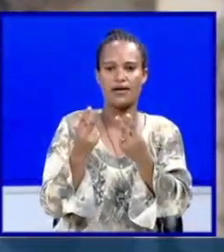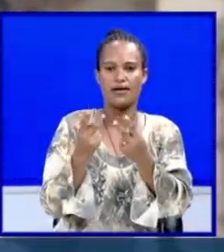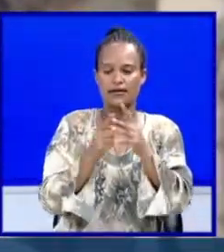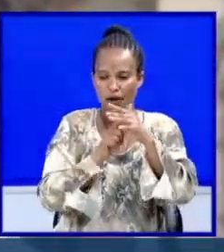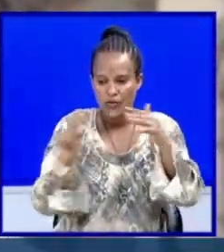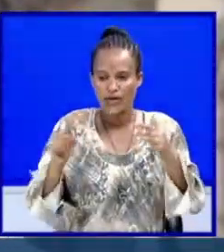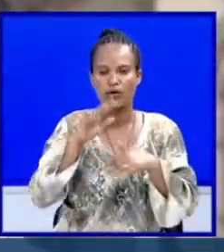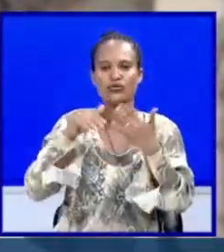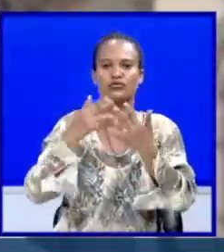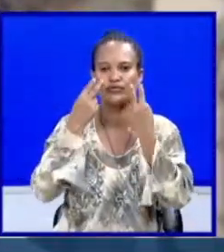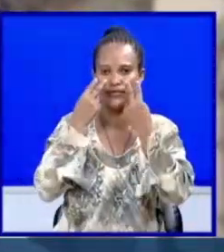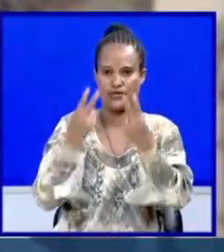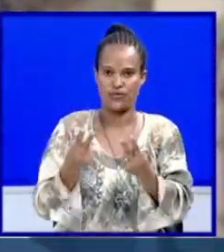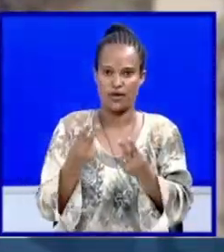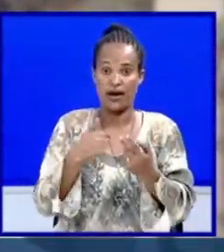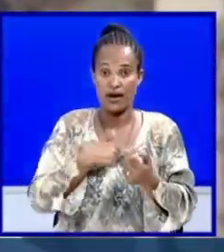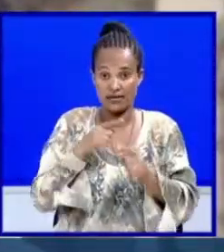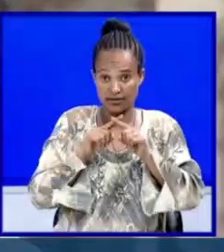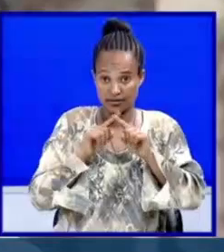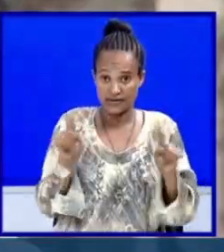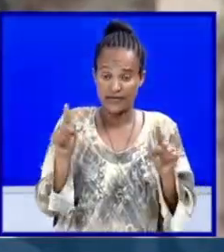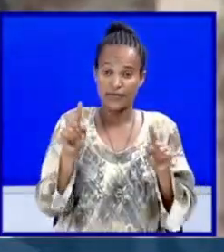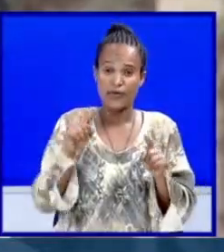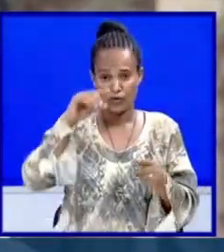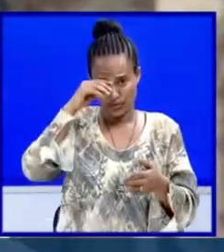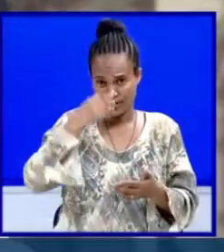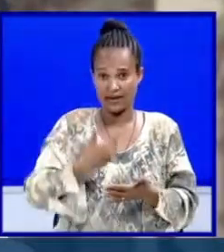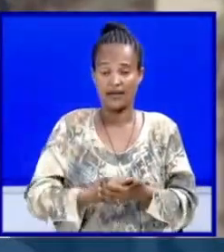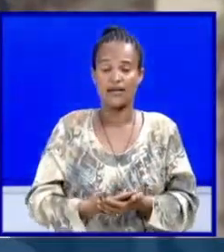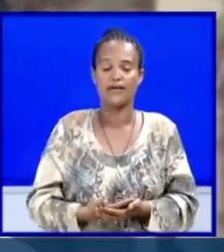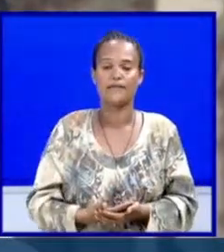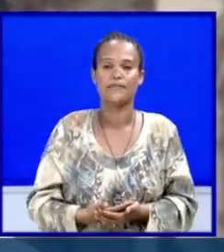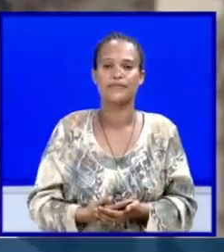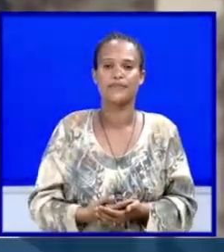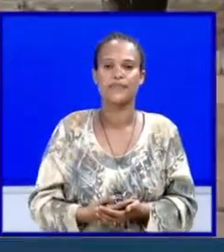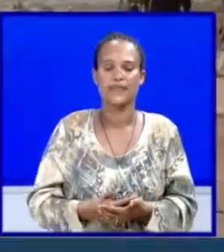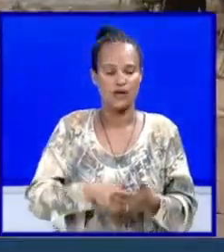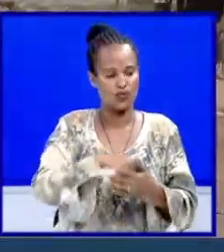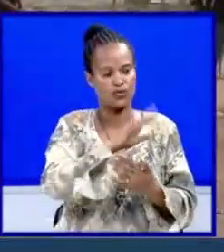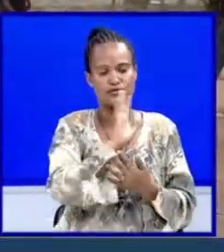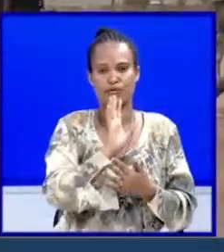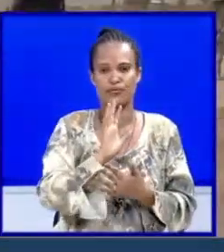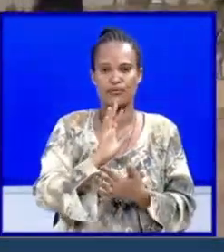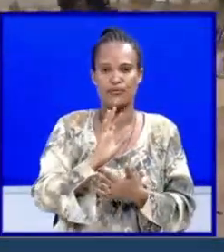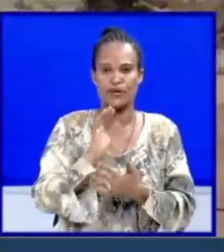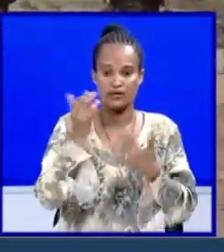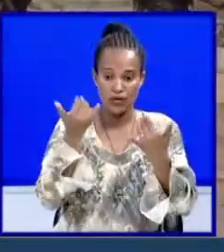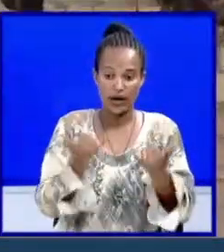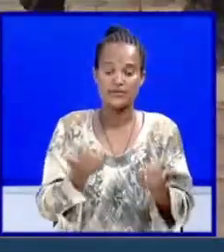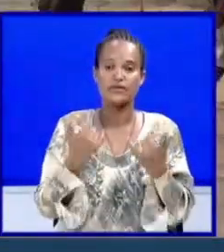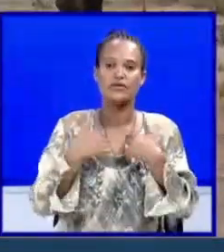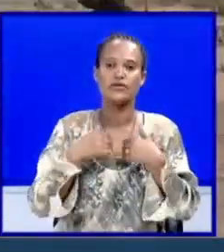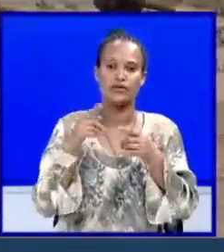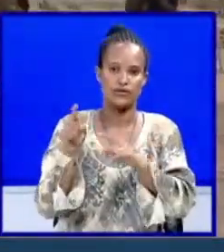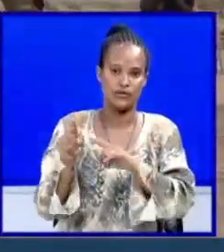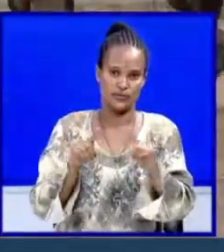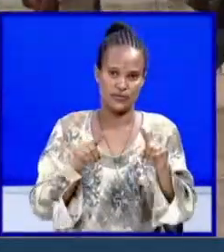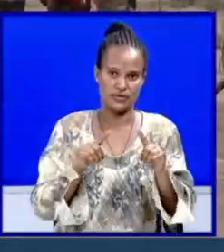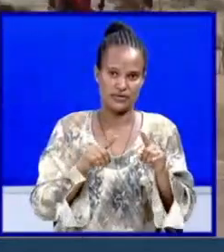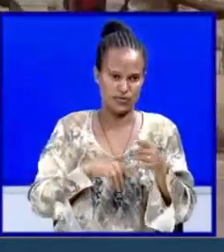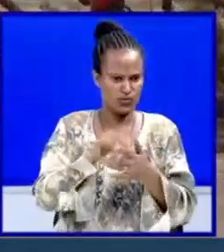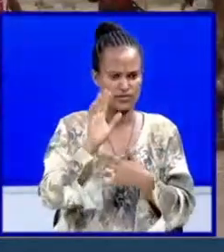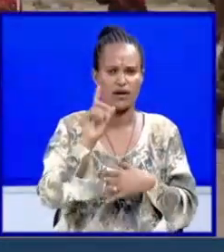ኩሉ ይርእዋ ኣነ ግን ካብቶም ደቀይ ሓሪኖም ወፅኦም እቶው ዚ ለለ እውን ክሕርን